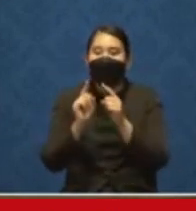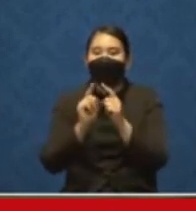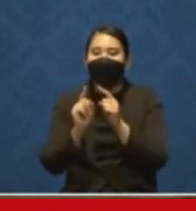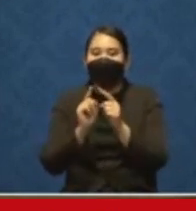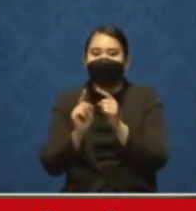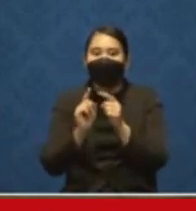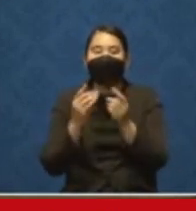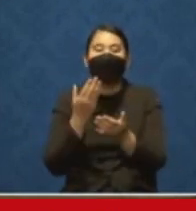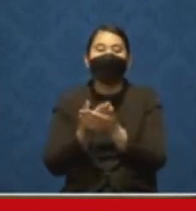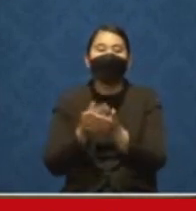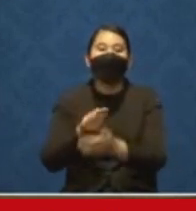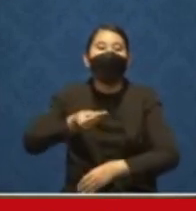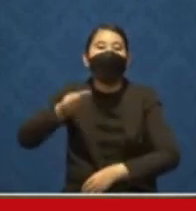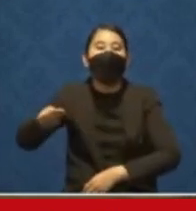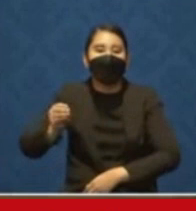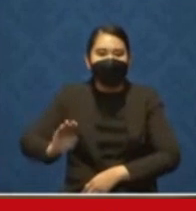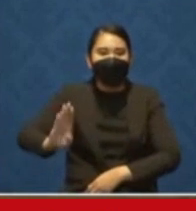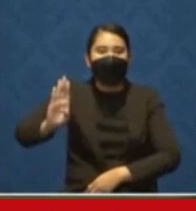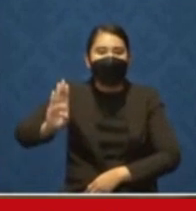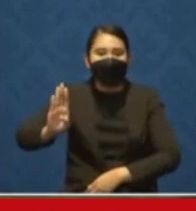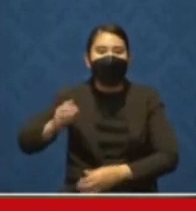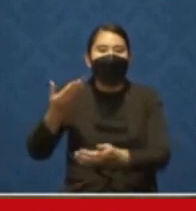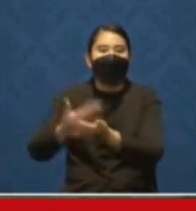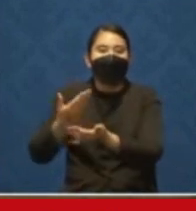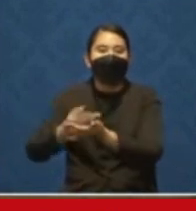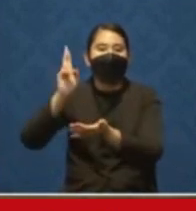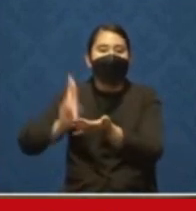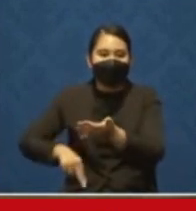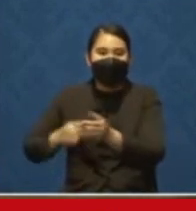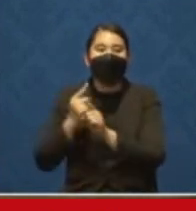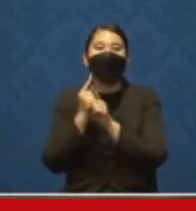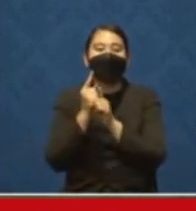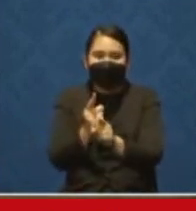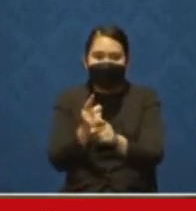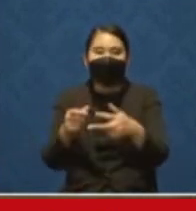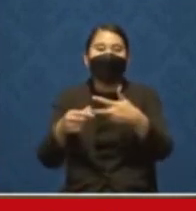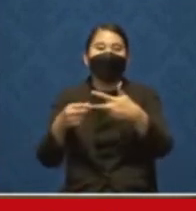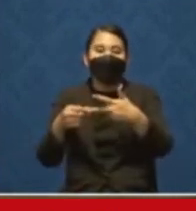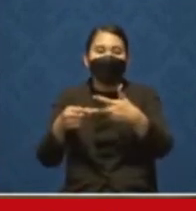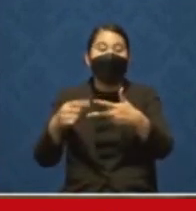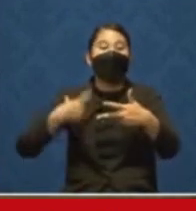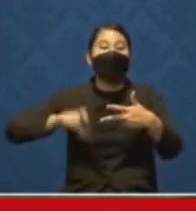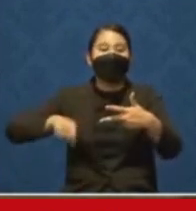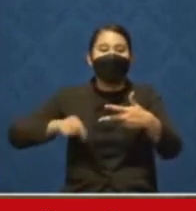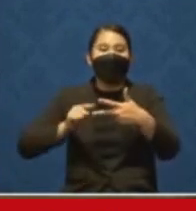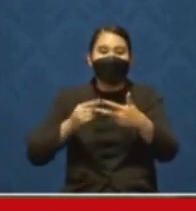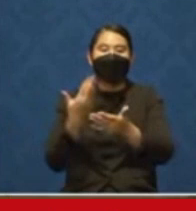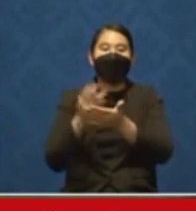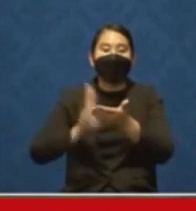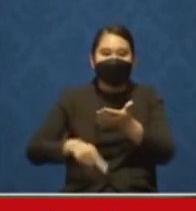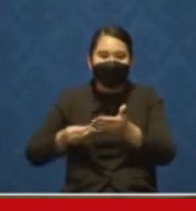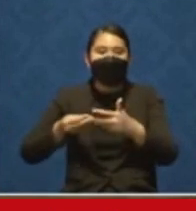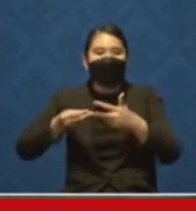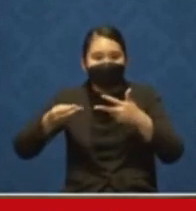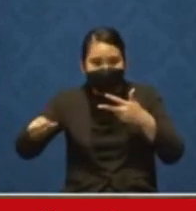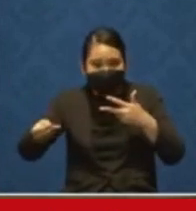คดียังไม่จบดีคะก็ลองนายกวิษณุก็เป็นเจรจาจ่ายเงินให้กับ